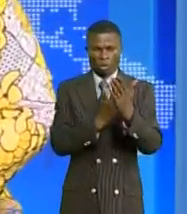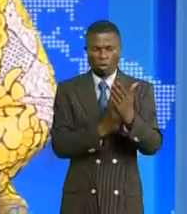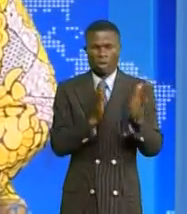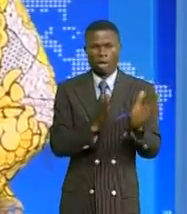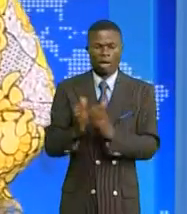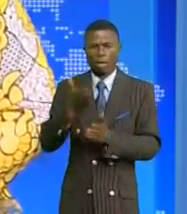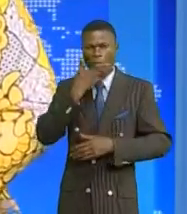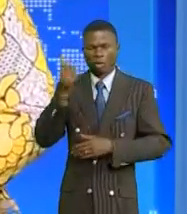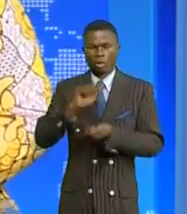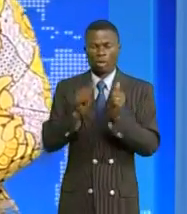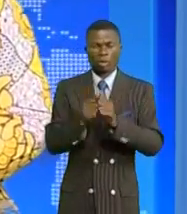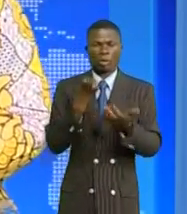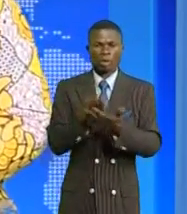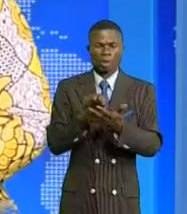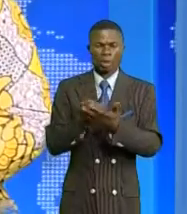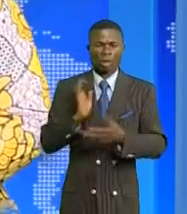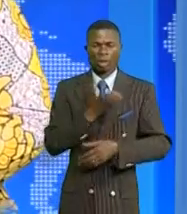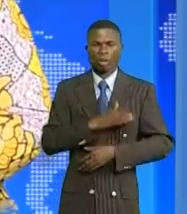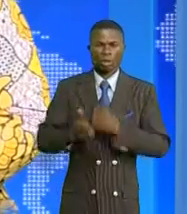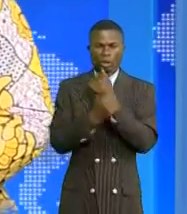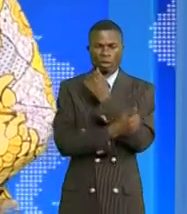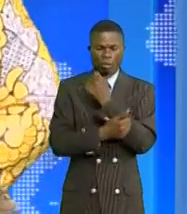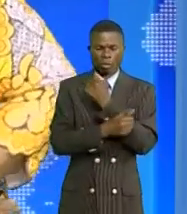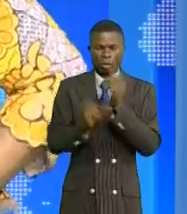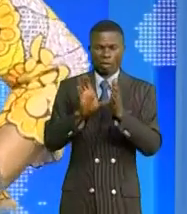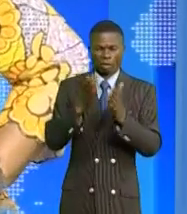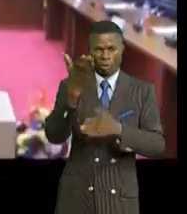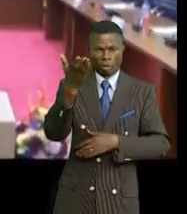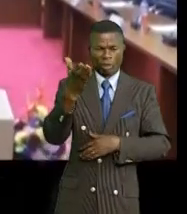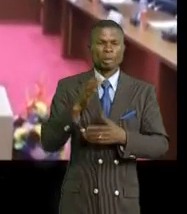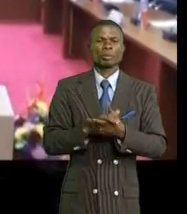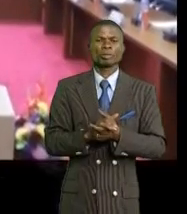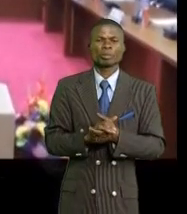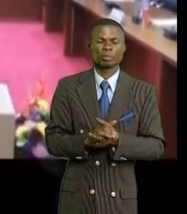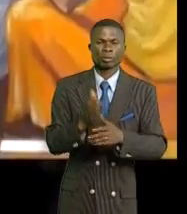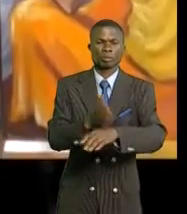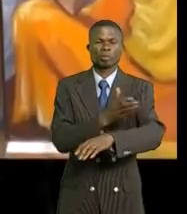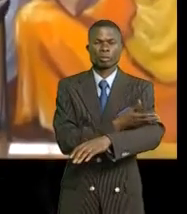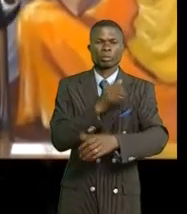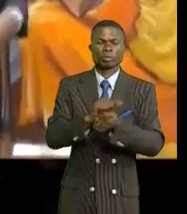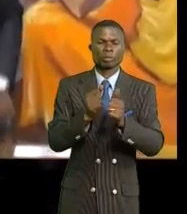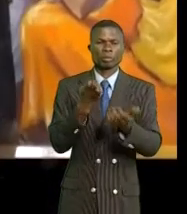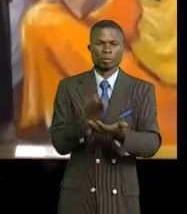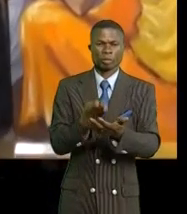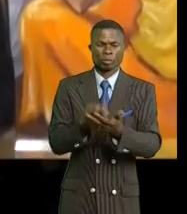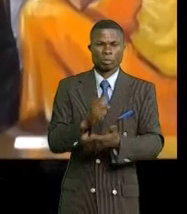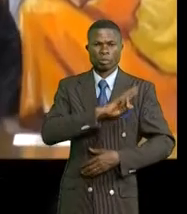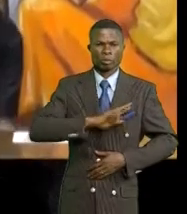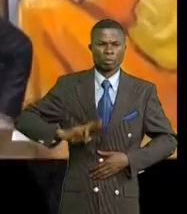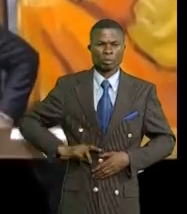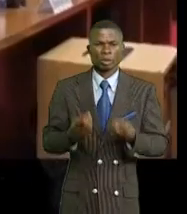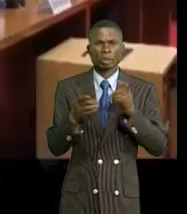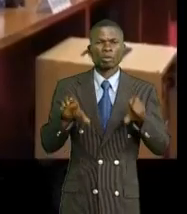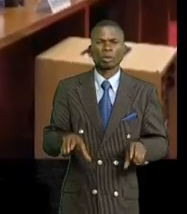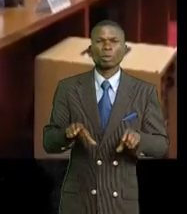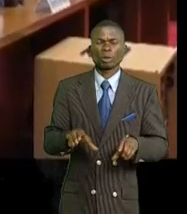l'amélioration de la situation économique de la RDC. Marcel Mubenga et Patti Tondouan. L'évolution de la situation économique de la République démocratique du